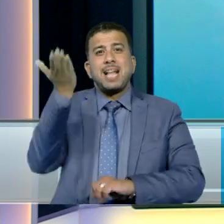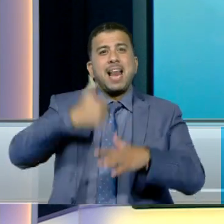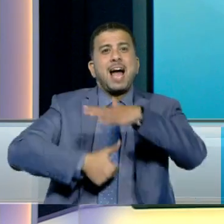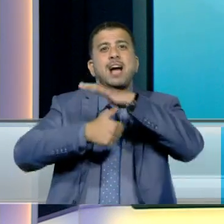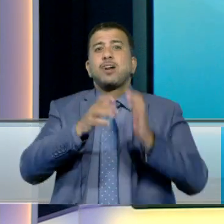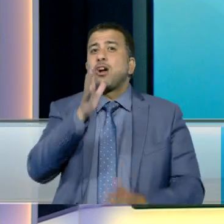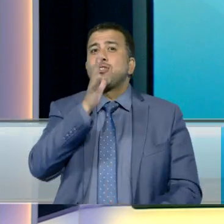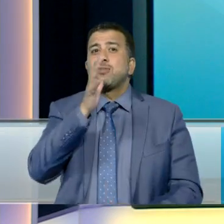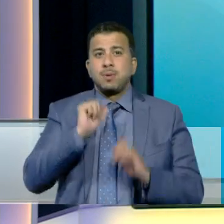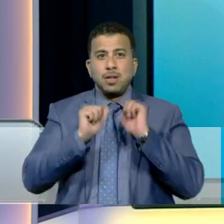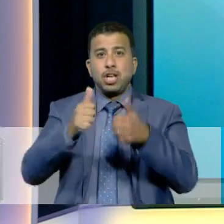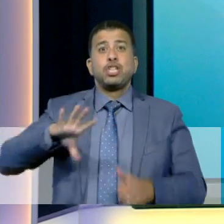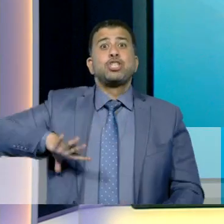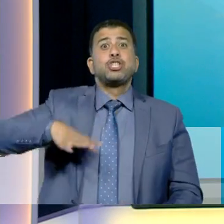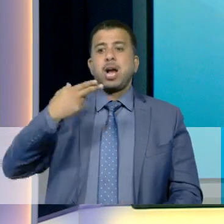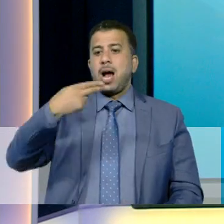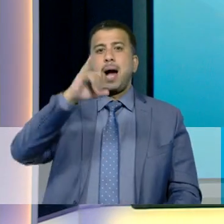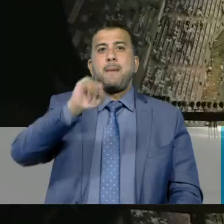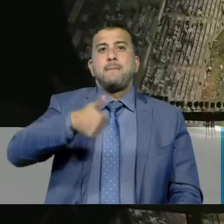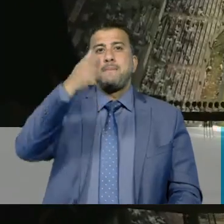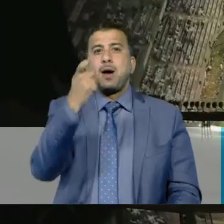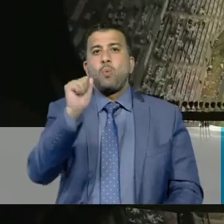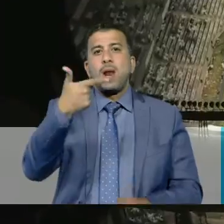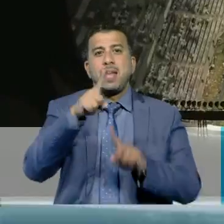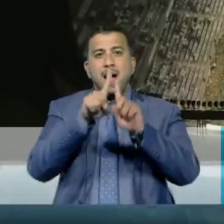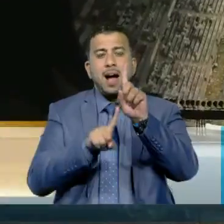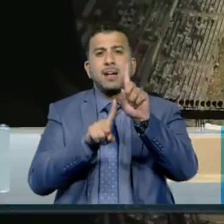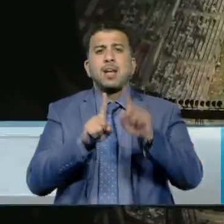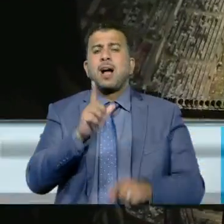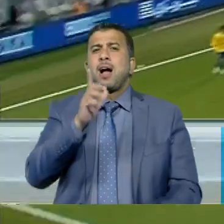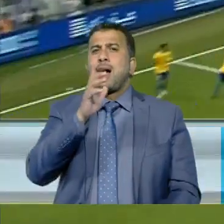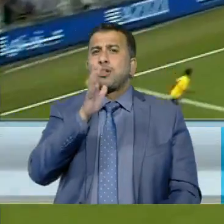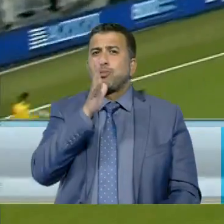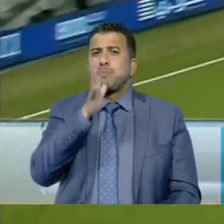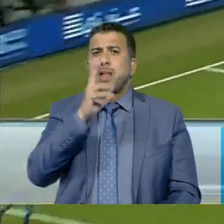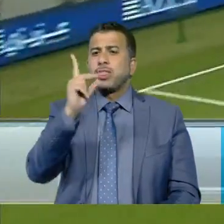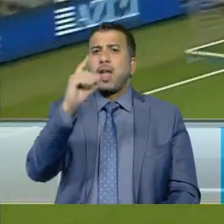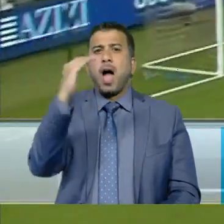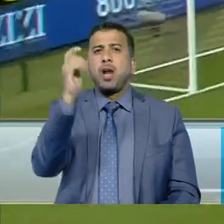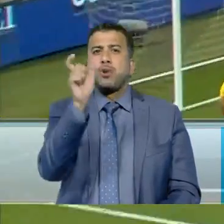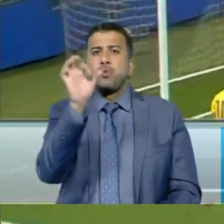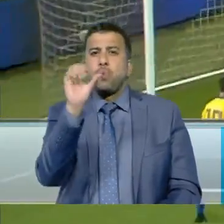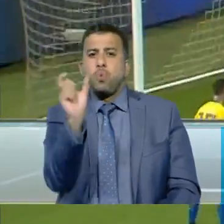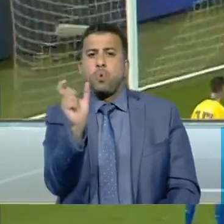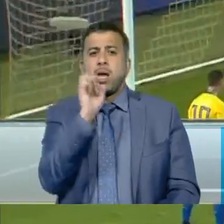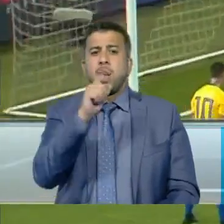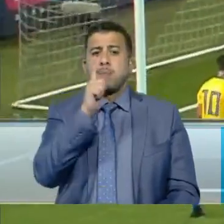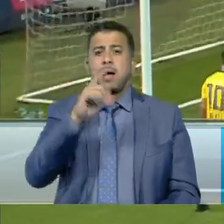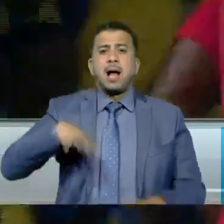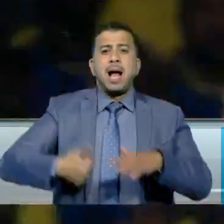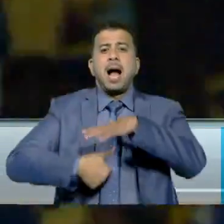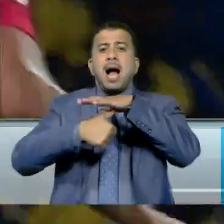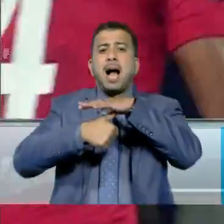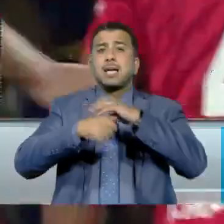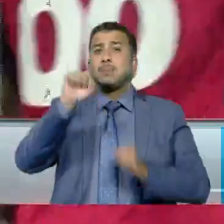عجمان بحضور سمو الشيخ عمار بن حميد النعيمي ولي عهد عجمان وسمو الشيخ طحنون بن محمد آل نهيان ممثل حاكم أبو ظبي في